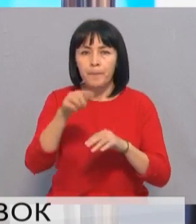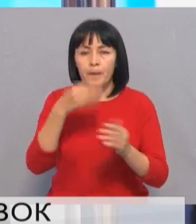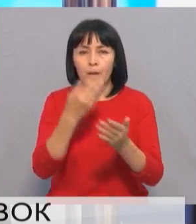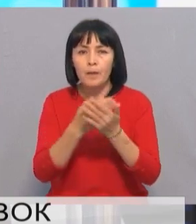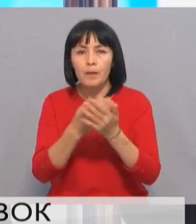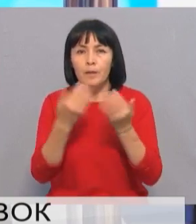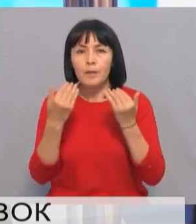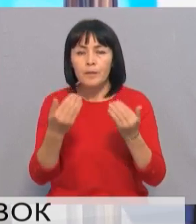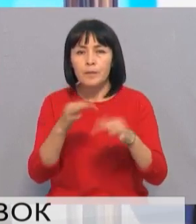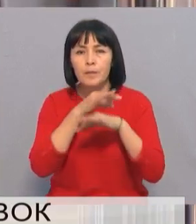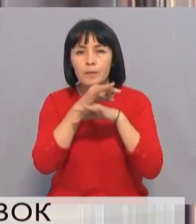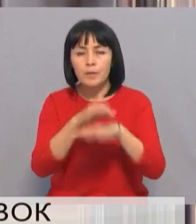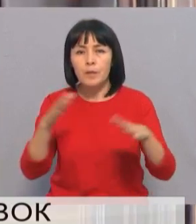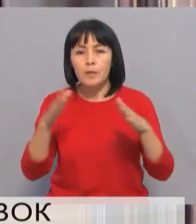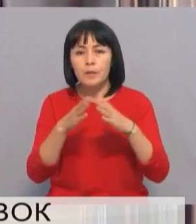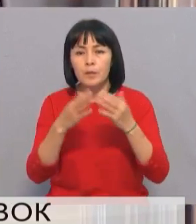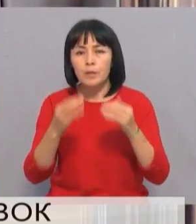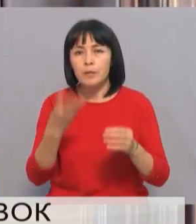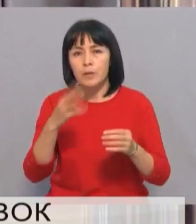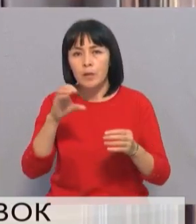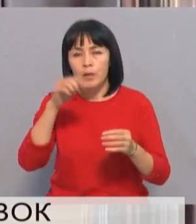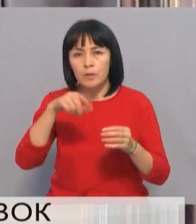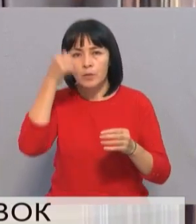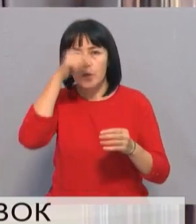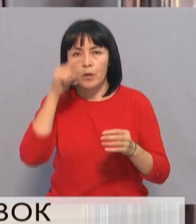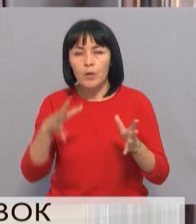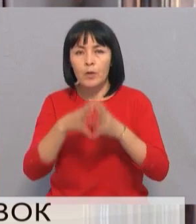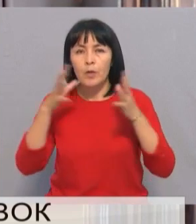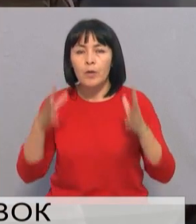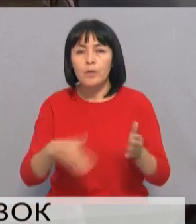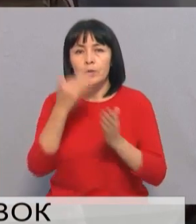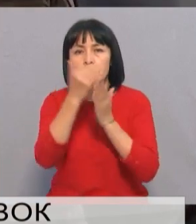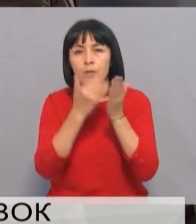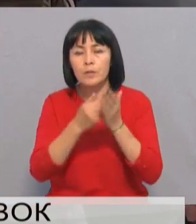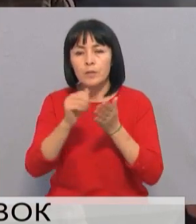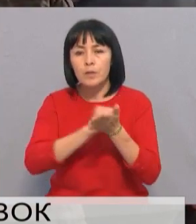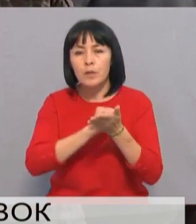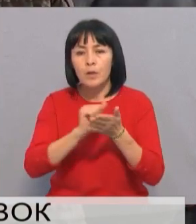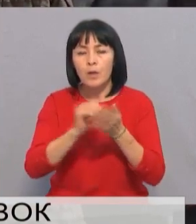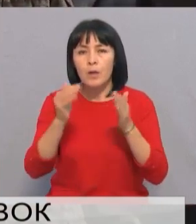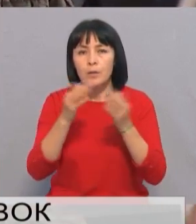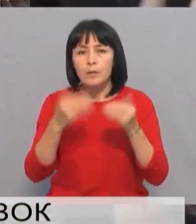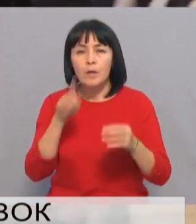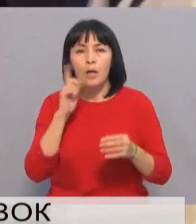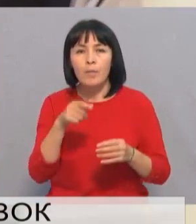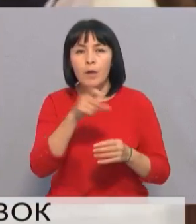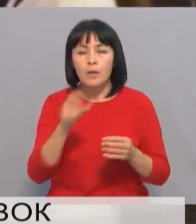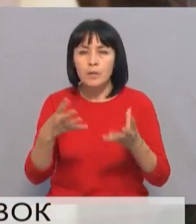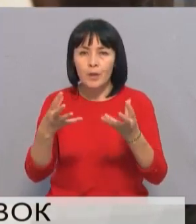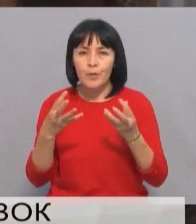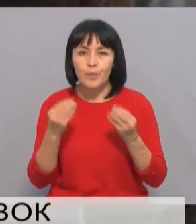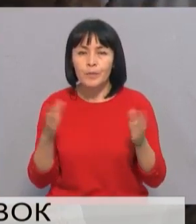требований является предоставление залога. С 4 сентября текущего года расширен перечень допустимого залогового имущества для молодежи,